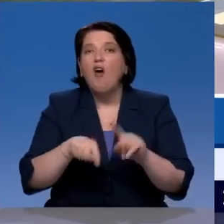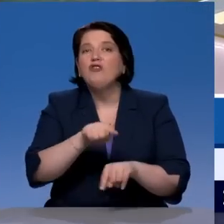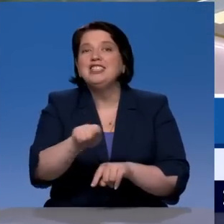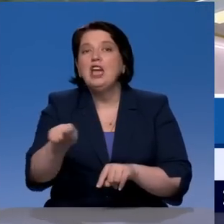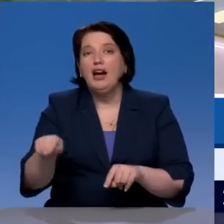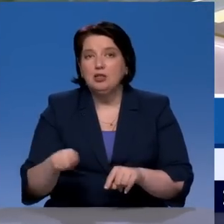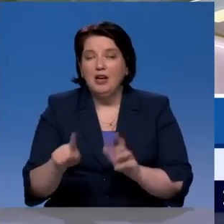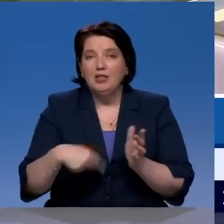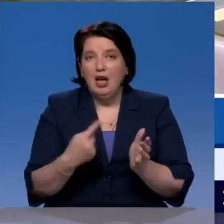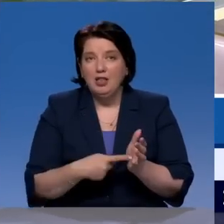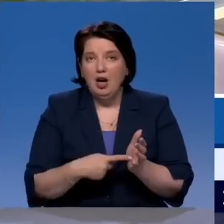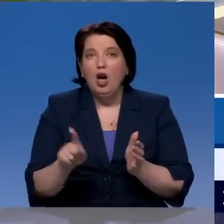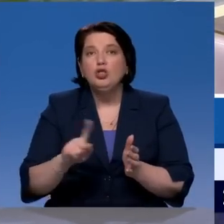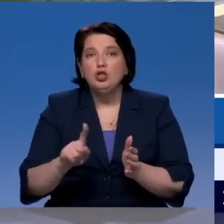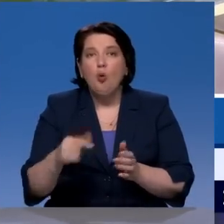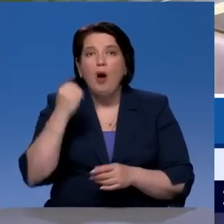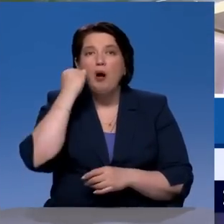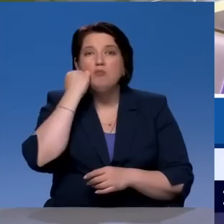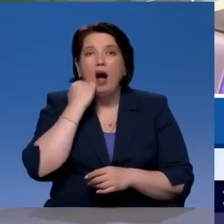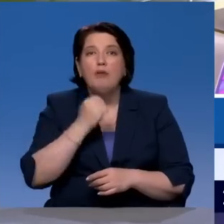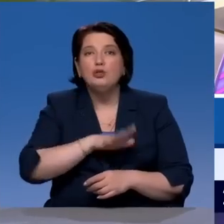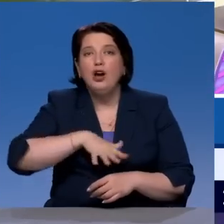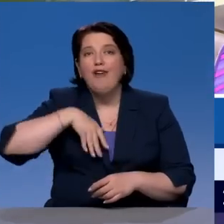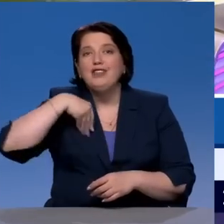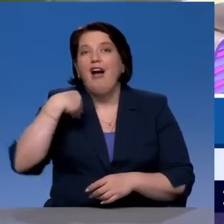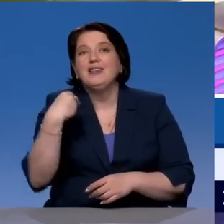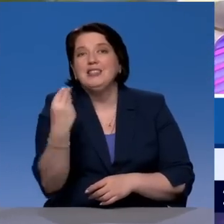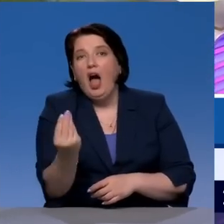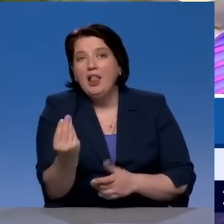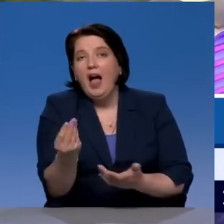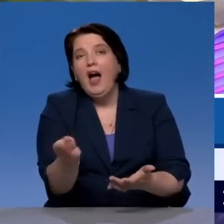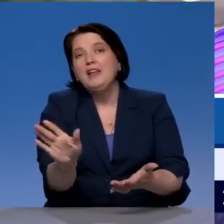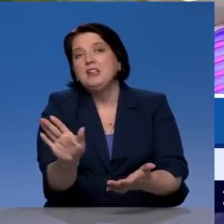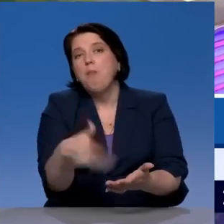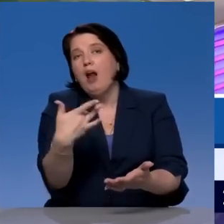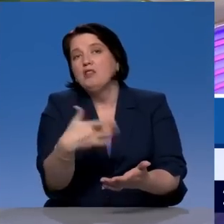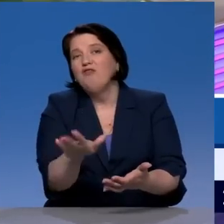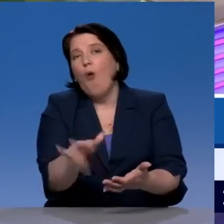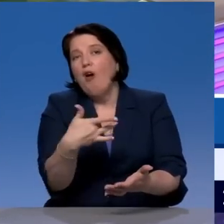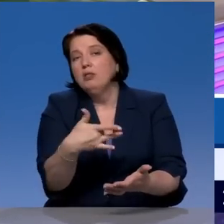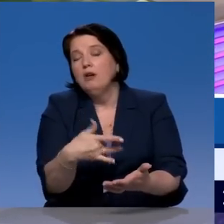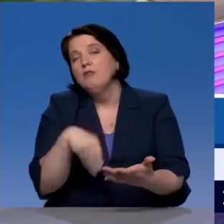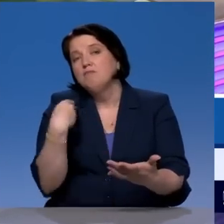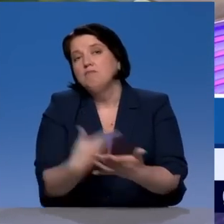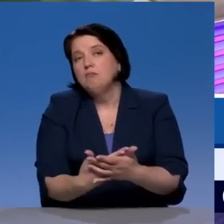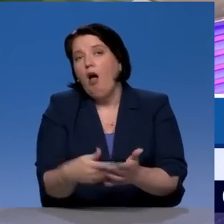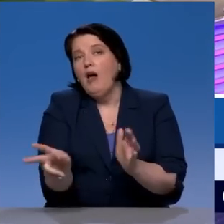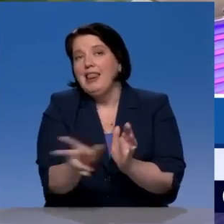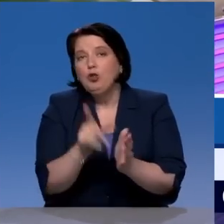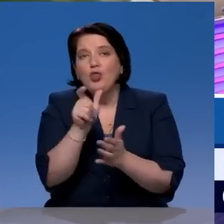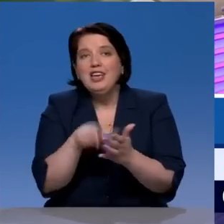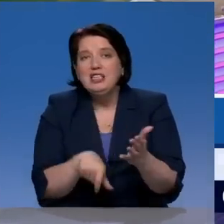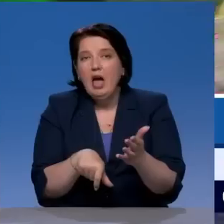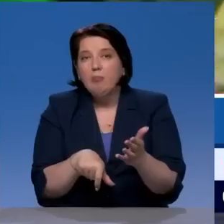бабушка достала из-за пазухи смартфон и привила какой-то QR-код. Да, ну вот, ну правильно. Ну, она может не доставать, она может